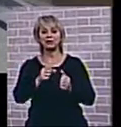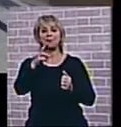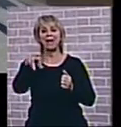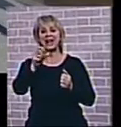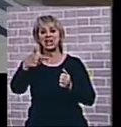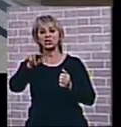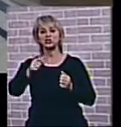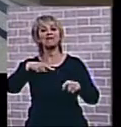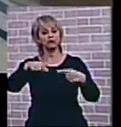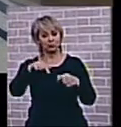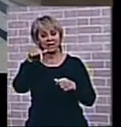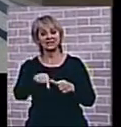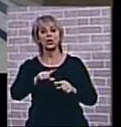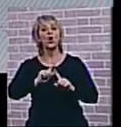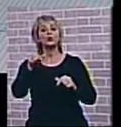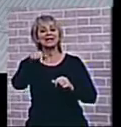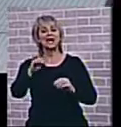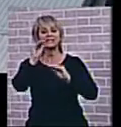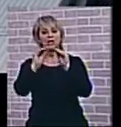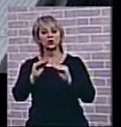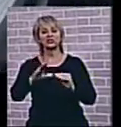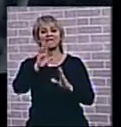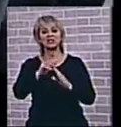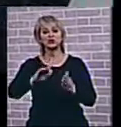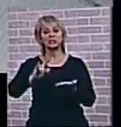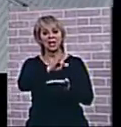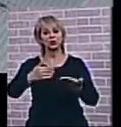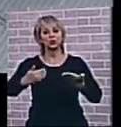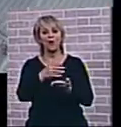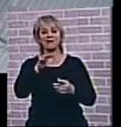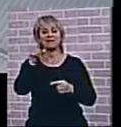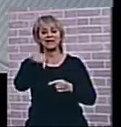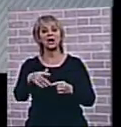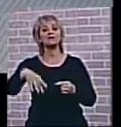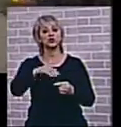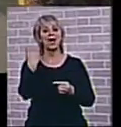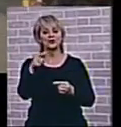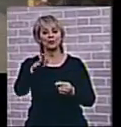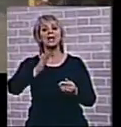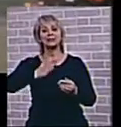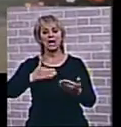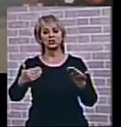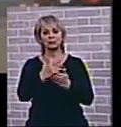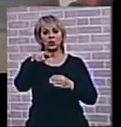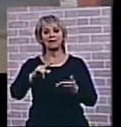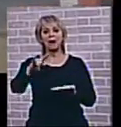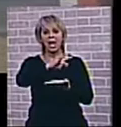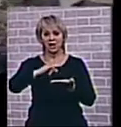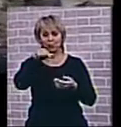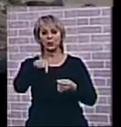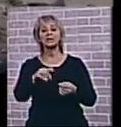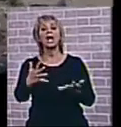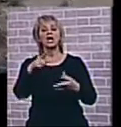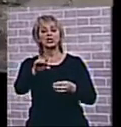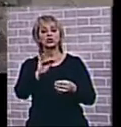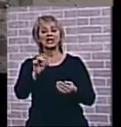болельщиков и футболистов. Уникальное сооружение, воздушная гавань нового века – это все о нем, о нашем новом аэропорте.